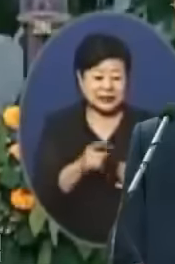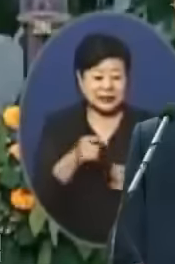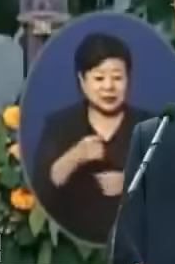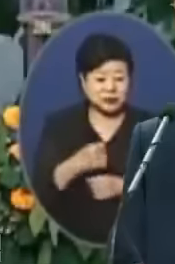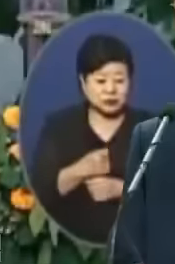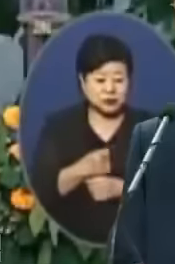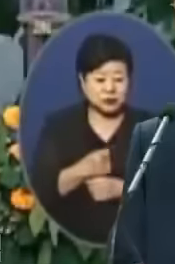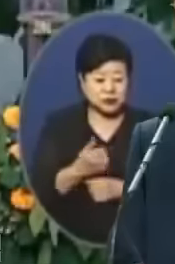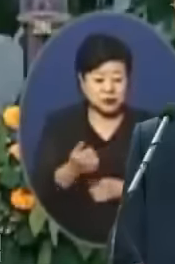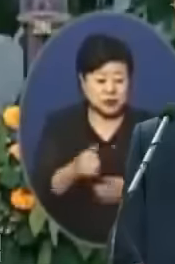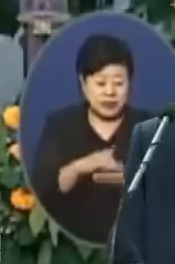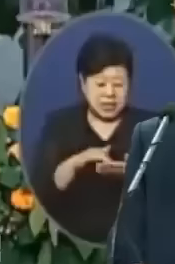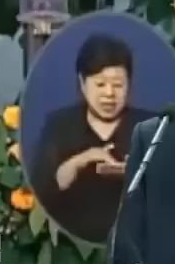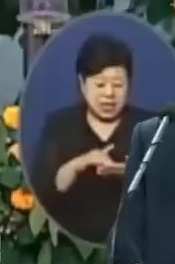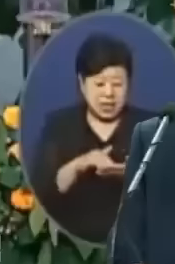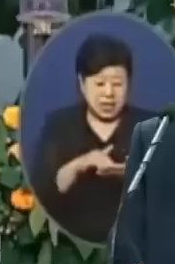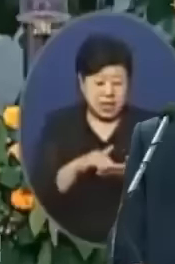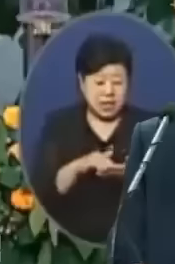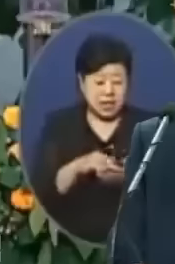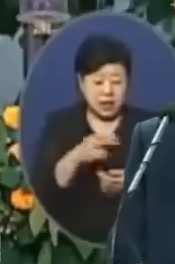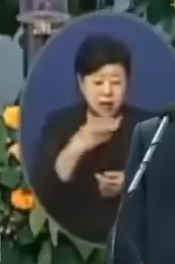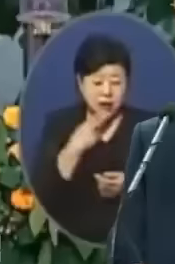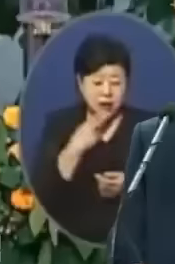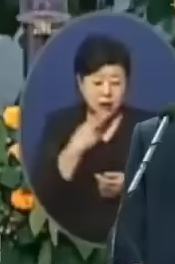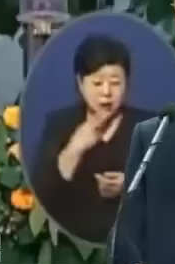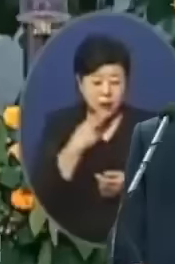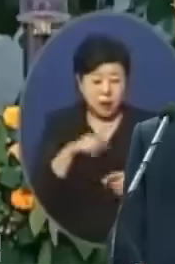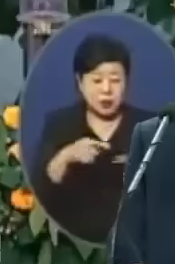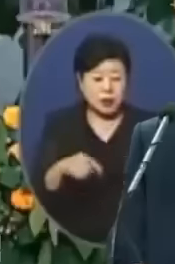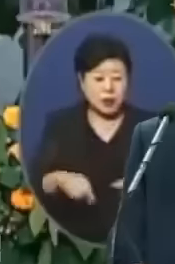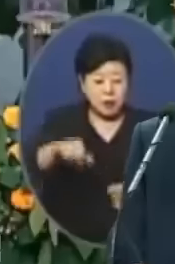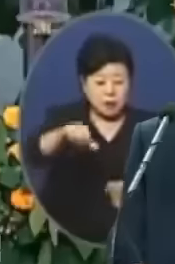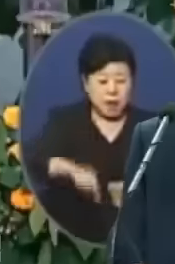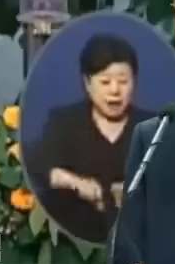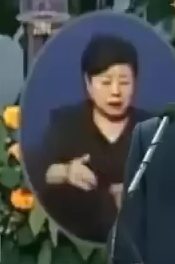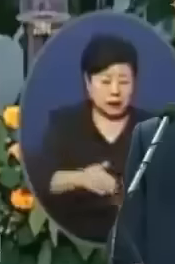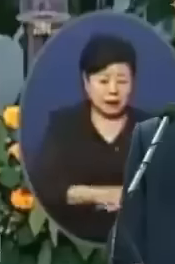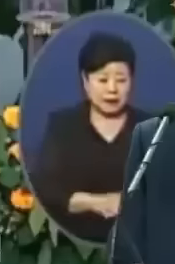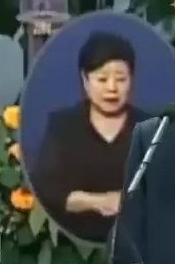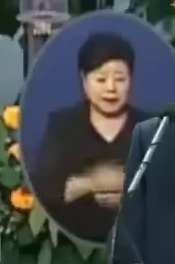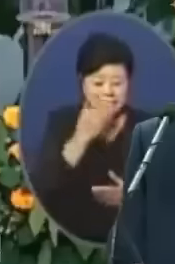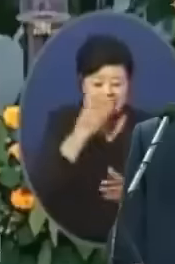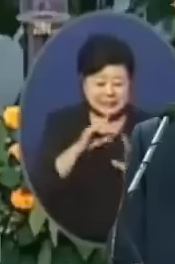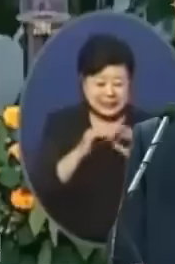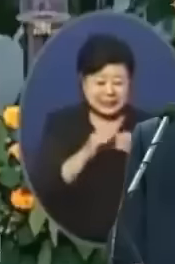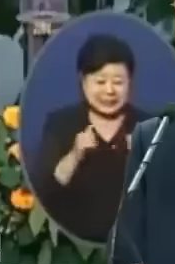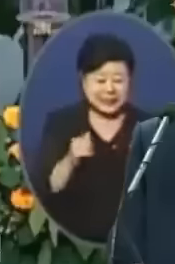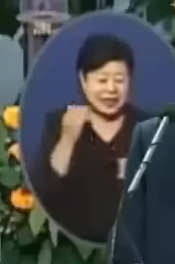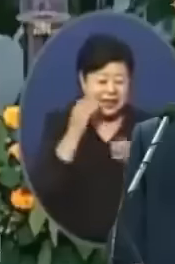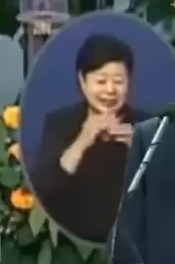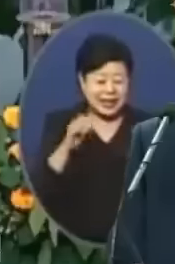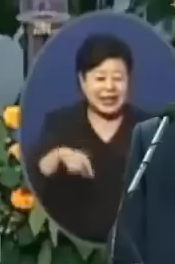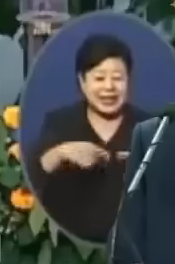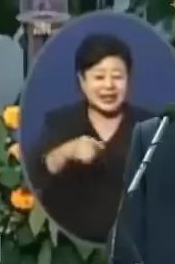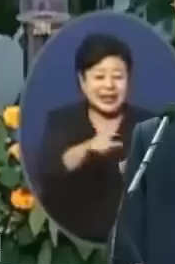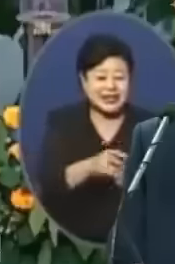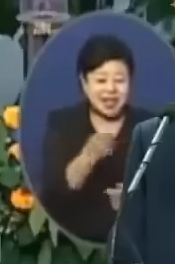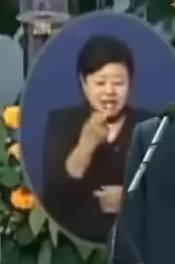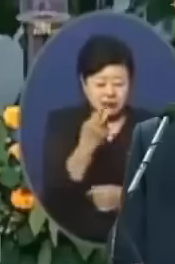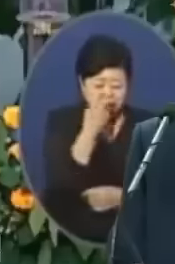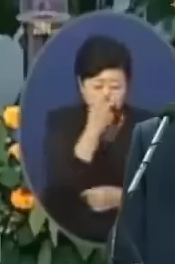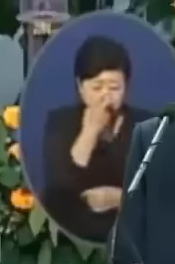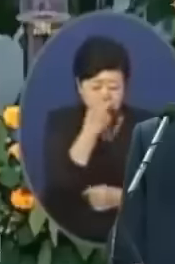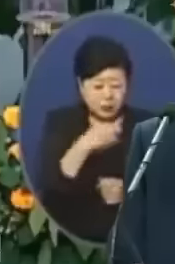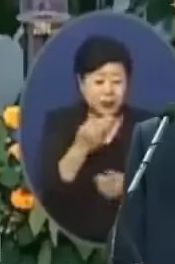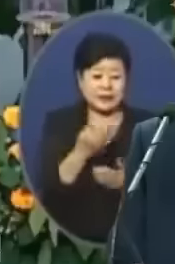상대방의 전력을 계산하지 않고 무조건 들어갔다가는 백전백패하는 것입니다. 이스라엘 백성이 가나안 땅에 들어갈 때 열두 정찰꾼을